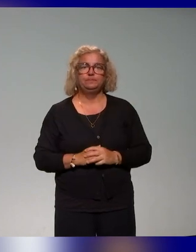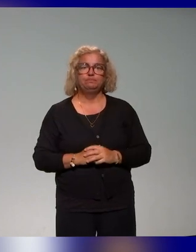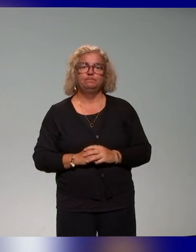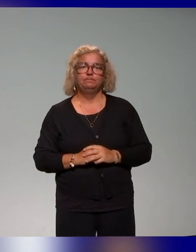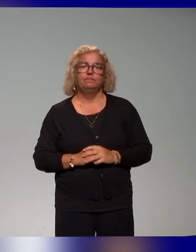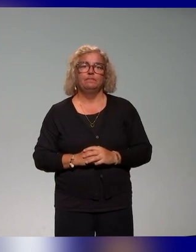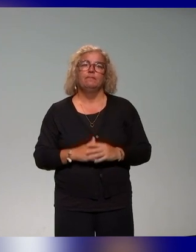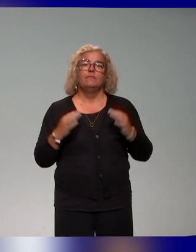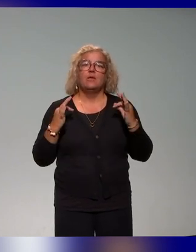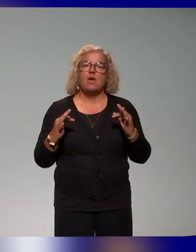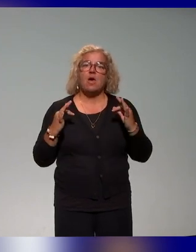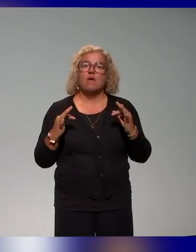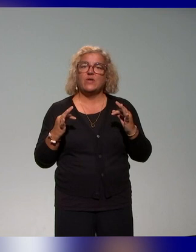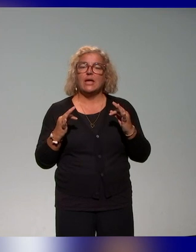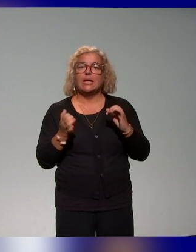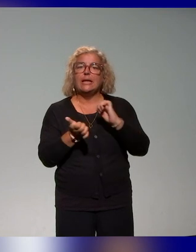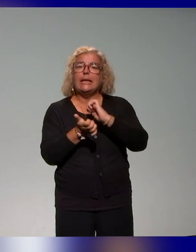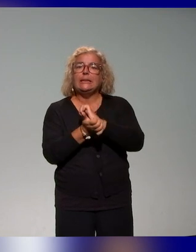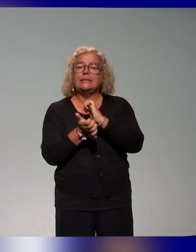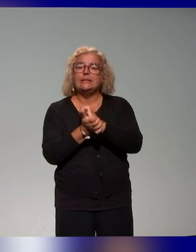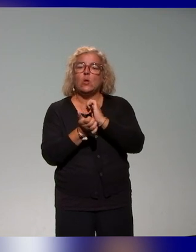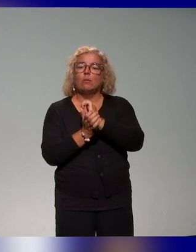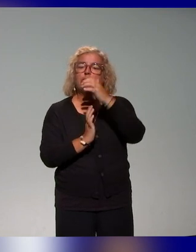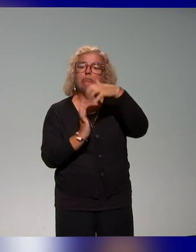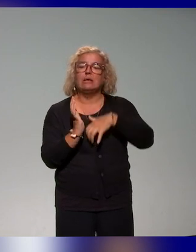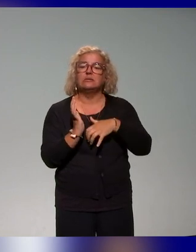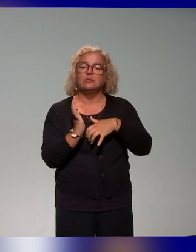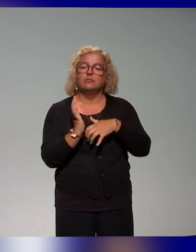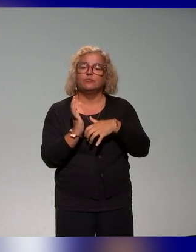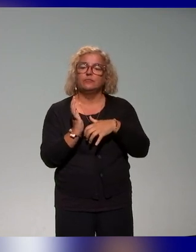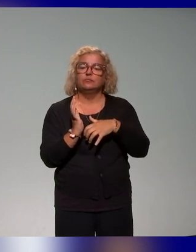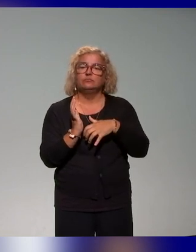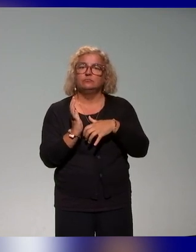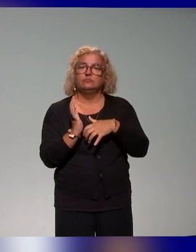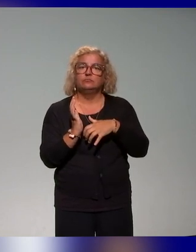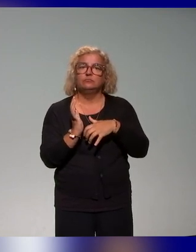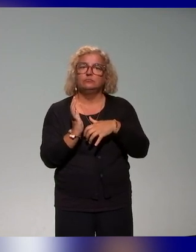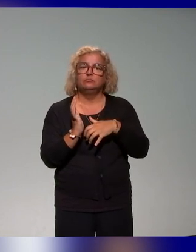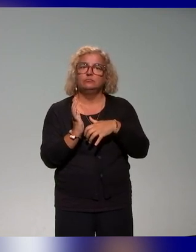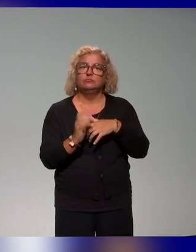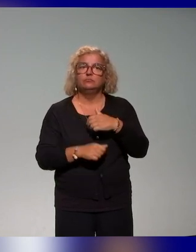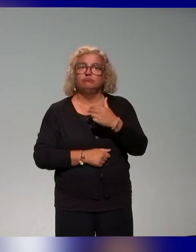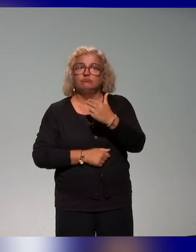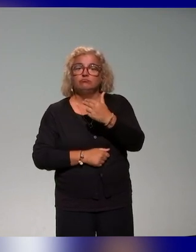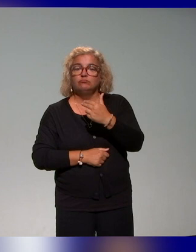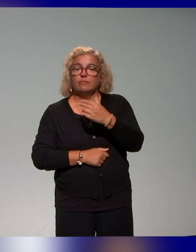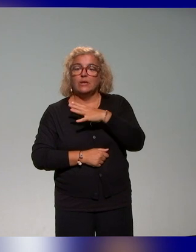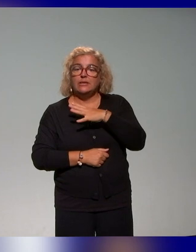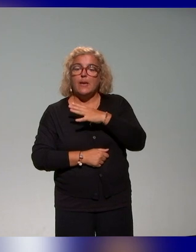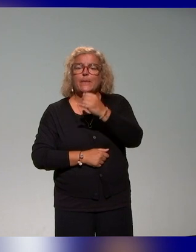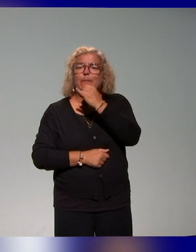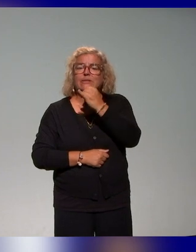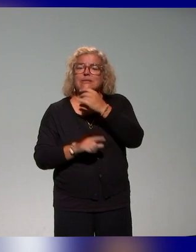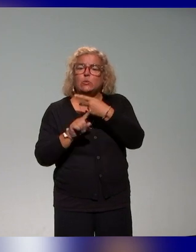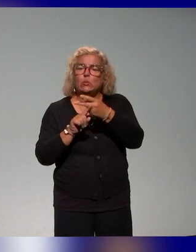Alors, au niveau de l'éditeur de texte qu'on utilise ou 6, on a un petit outil qui va